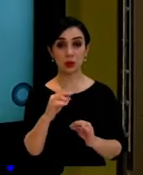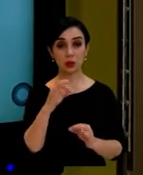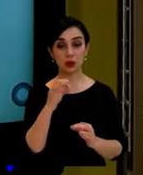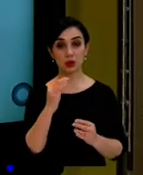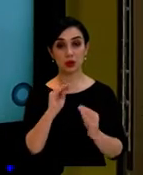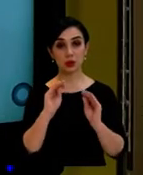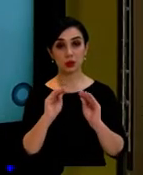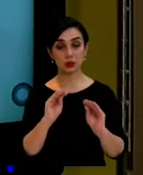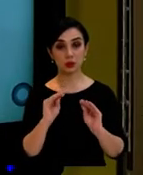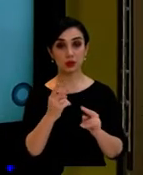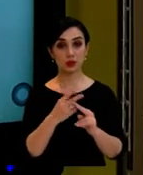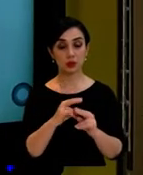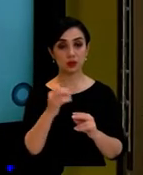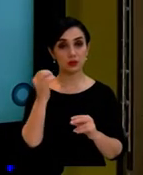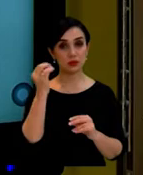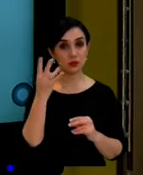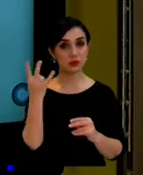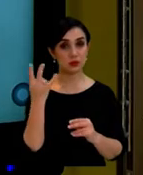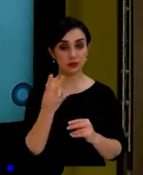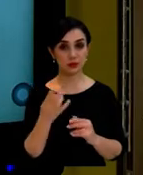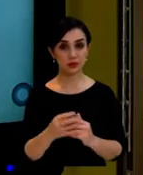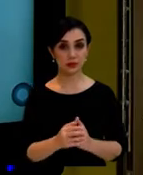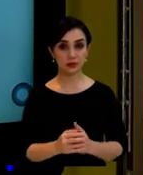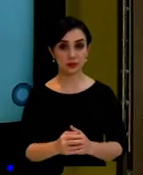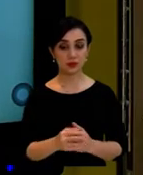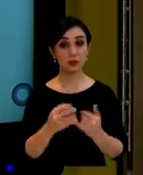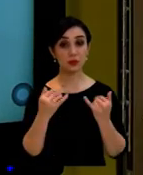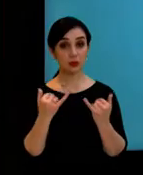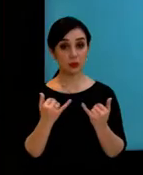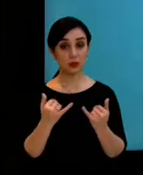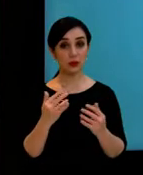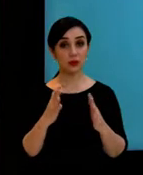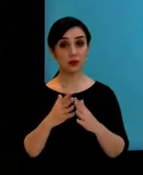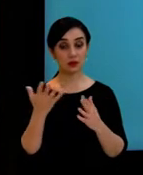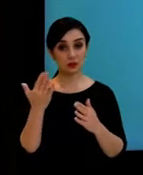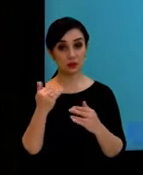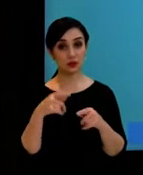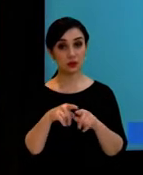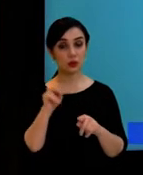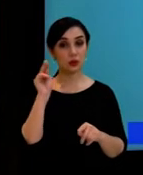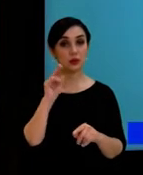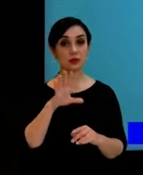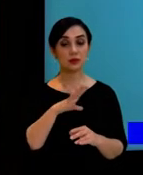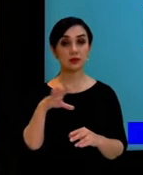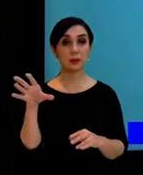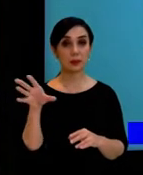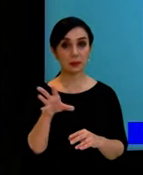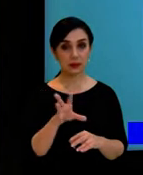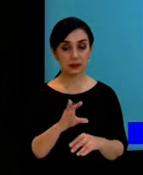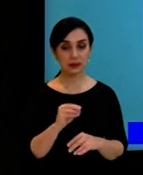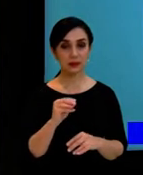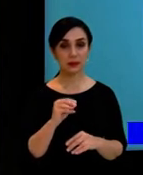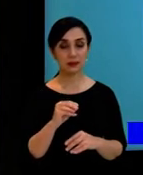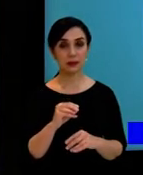ham savodxonlik ekanligi haqida to'xtalgan edik. Bugun esa keling ana shu o'rganganlarimizni barchasini